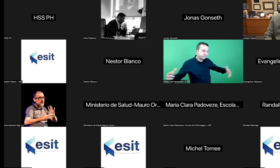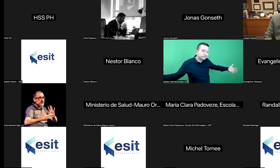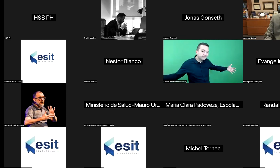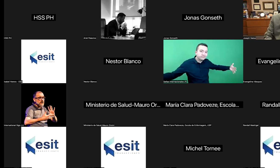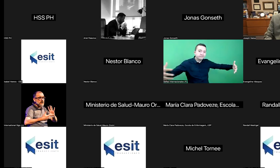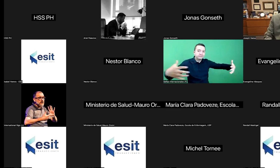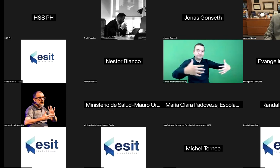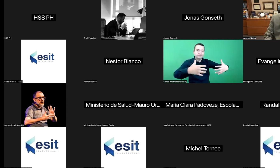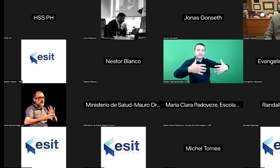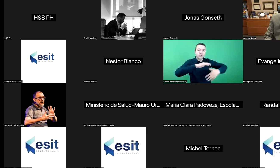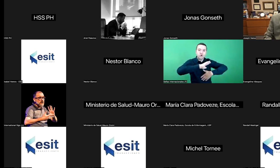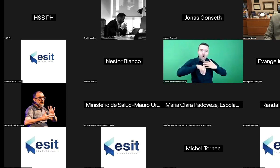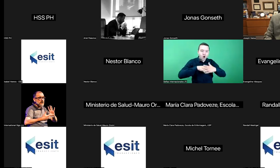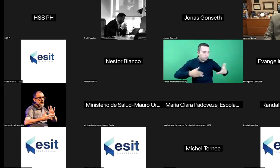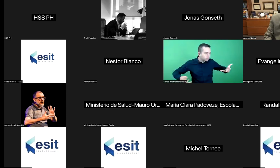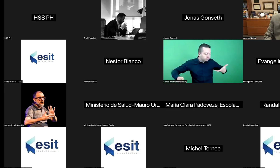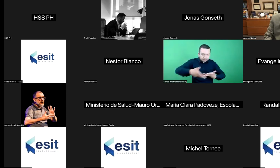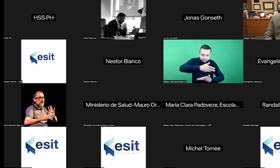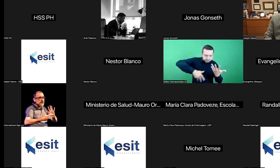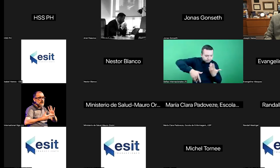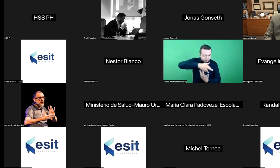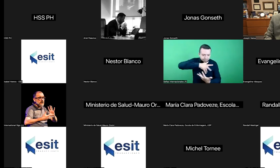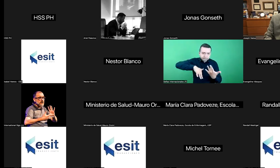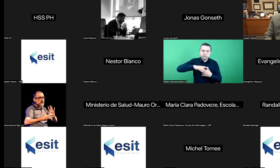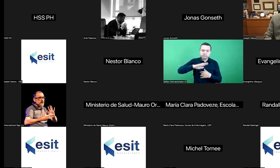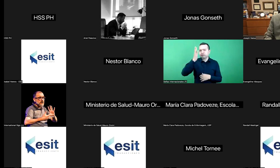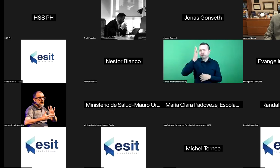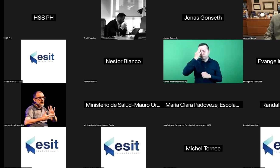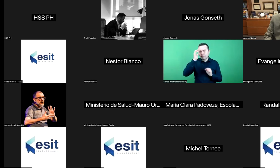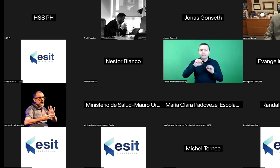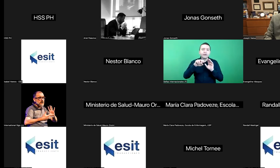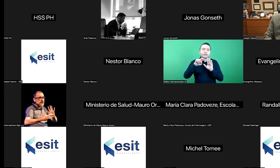collective. Il faut avoir des cadres